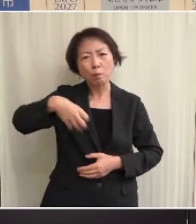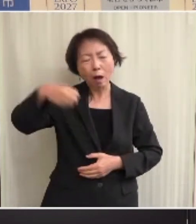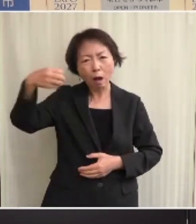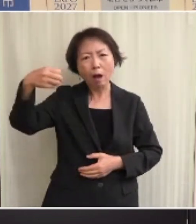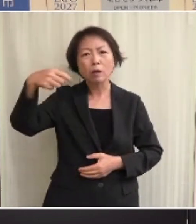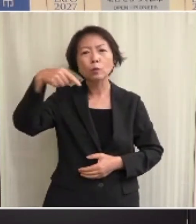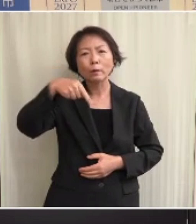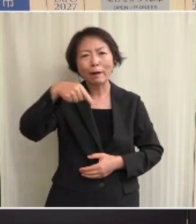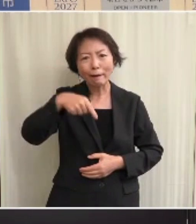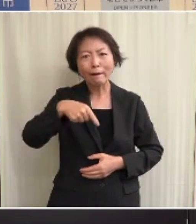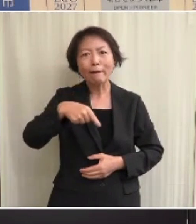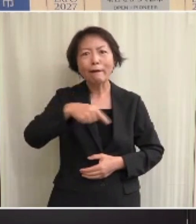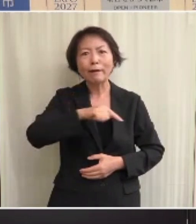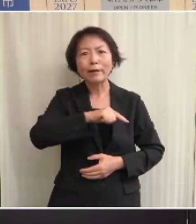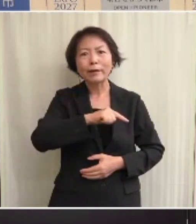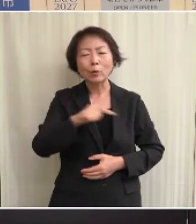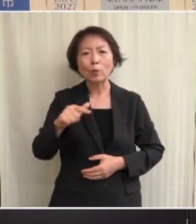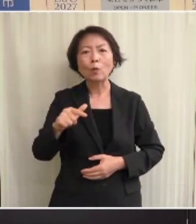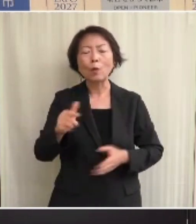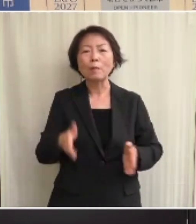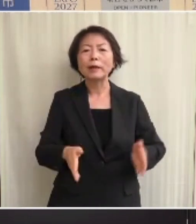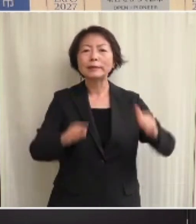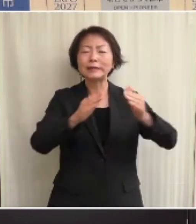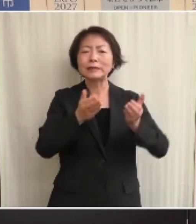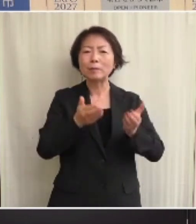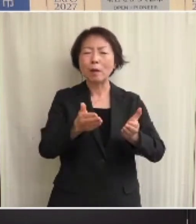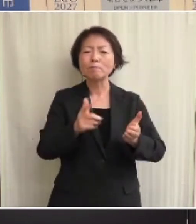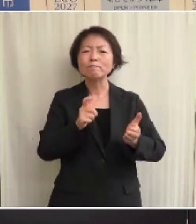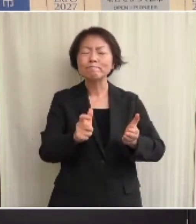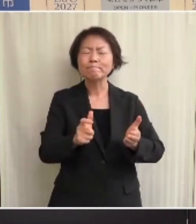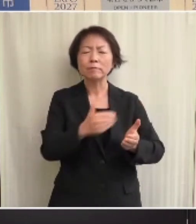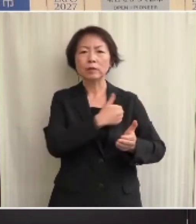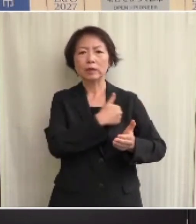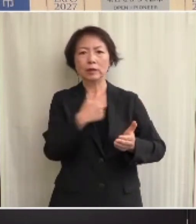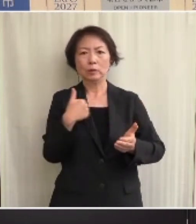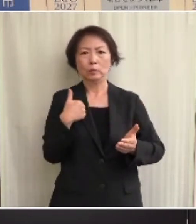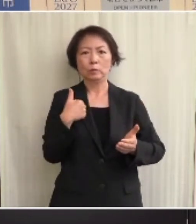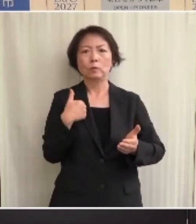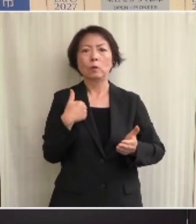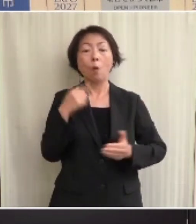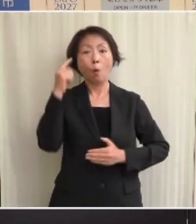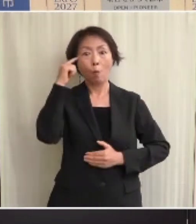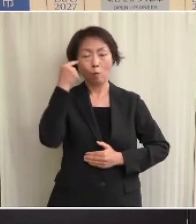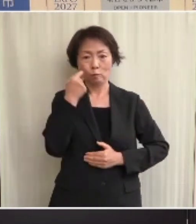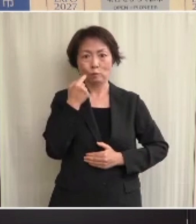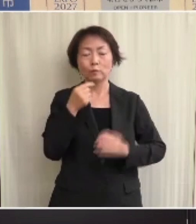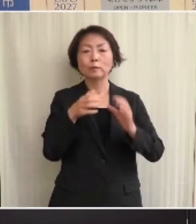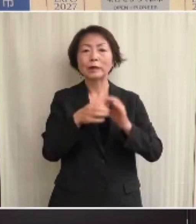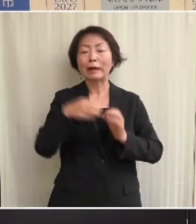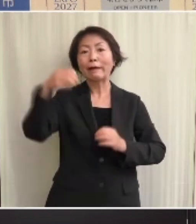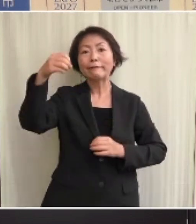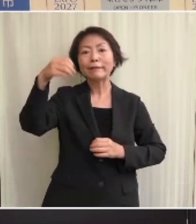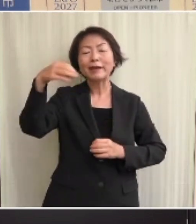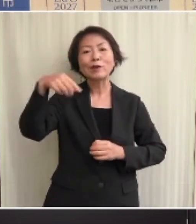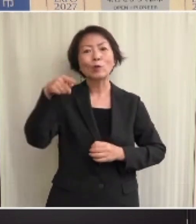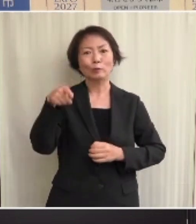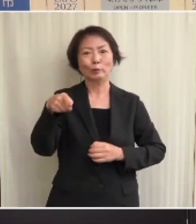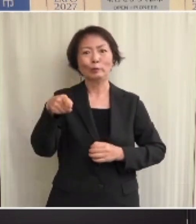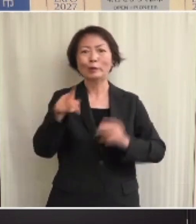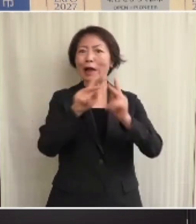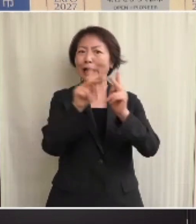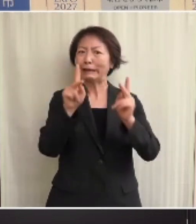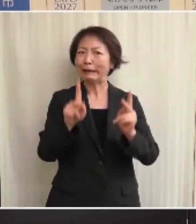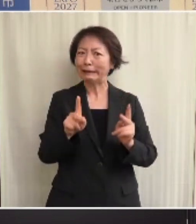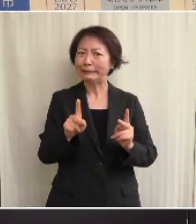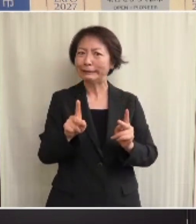体は比較的耐震構造等もあるかと思いますので、その電力が課題